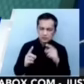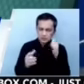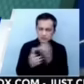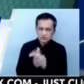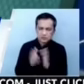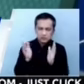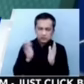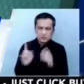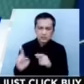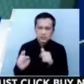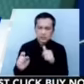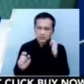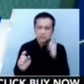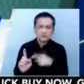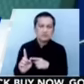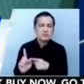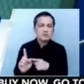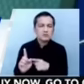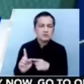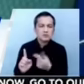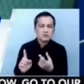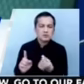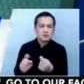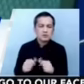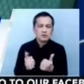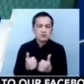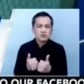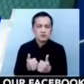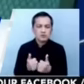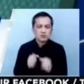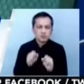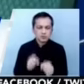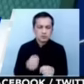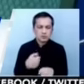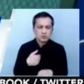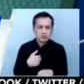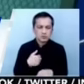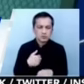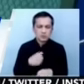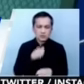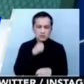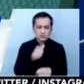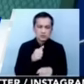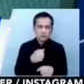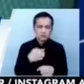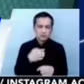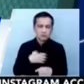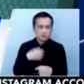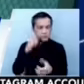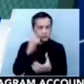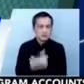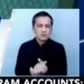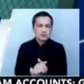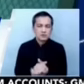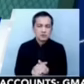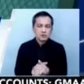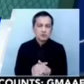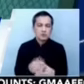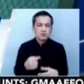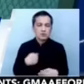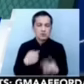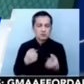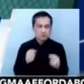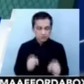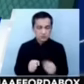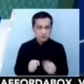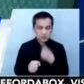niya So anong paanong Anong pwede kong para hindi ako mareklamo ng asawa ko O ano Anong pwede kong sabihin sa kanya